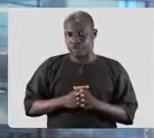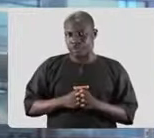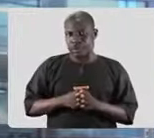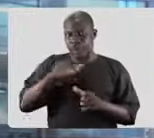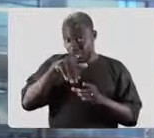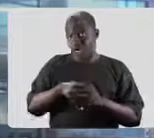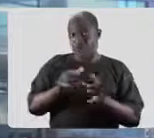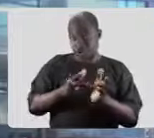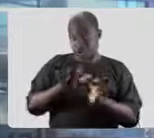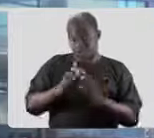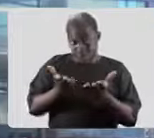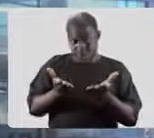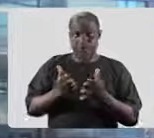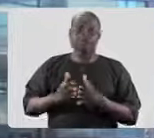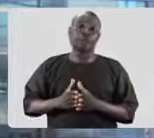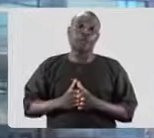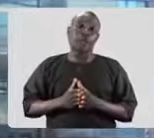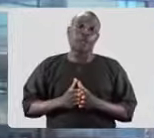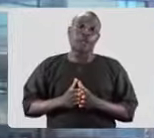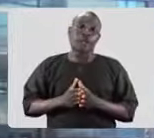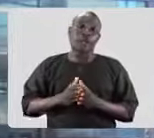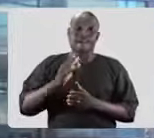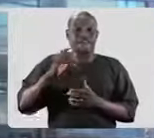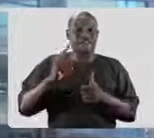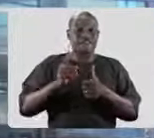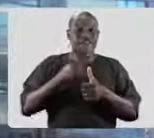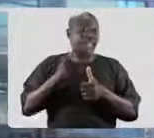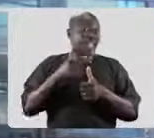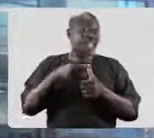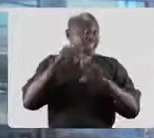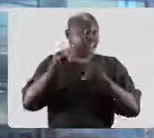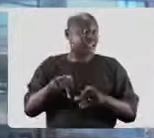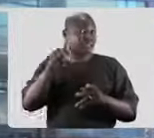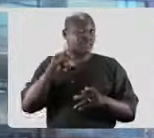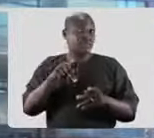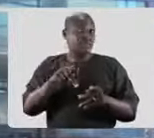Hwɛ wɔ Bible mu. Onipa odi kan a odi awu.